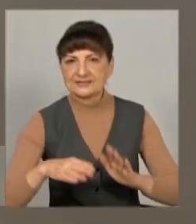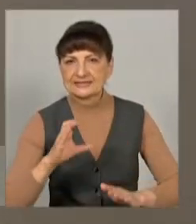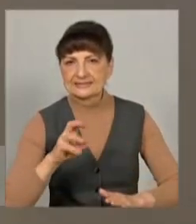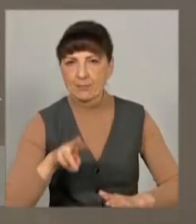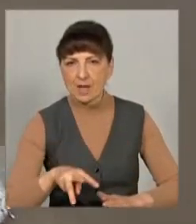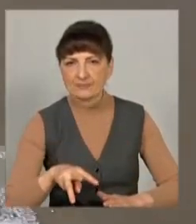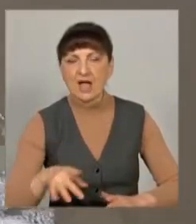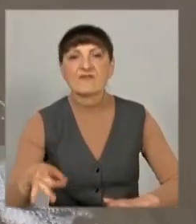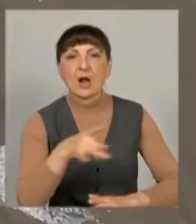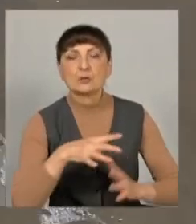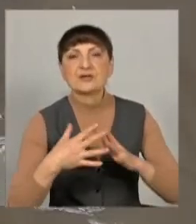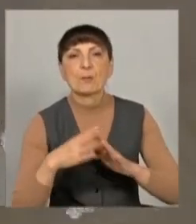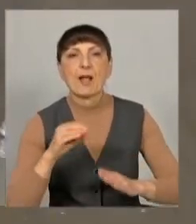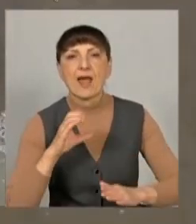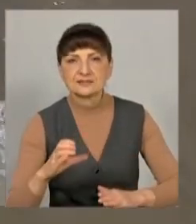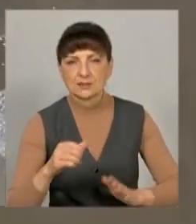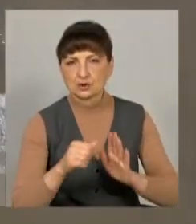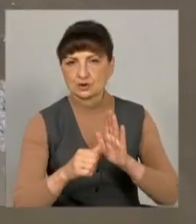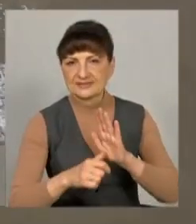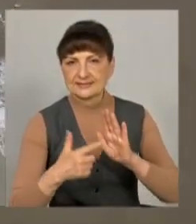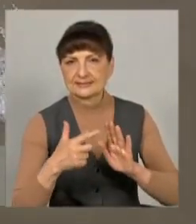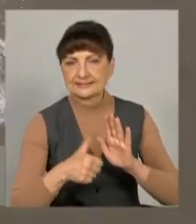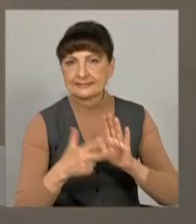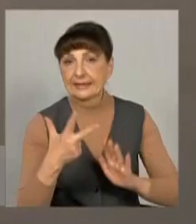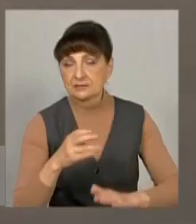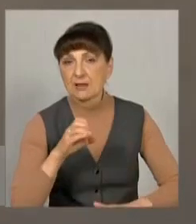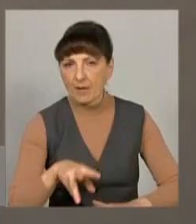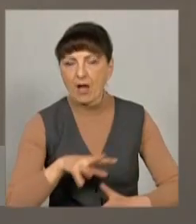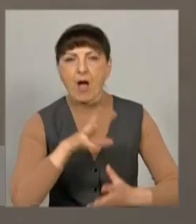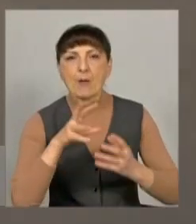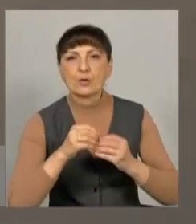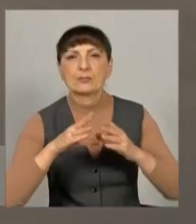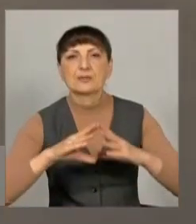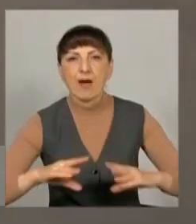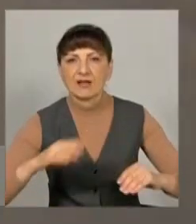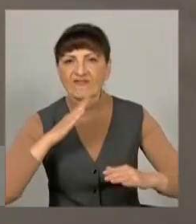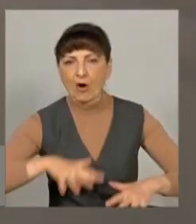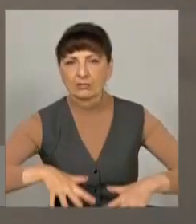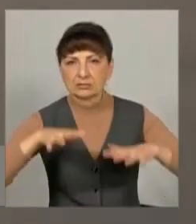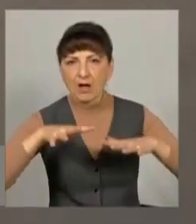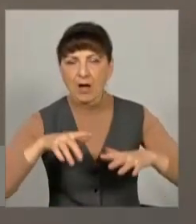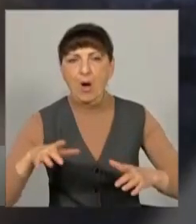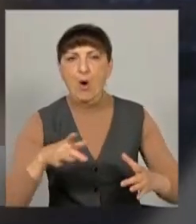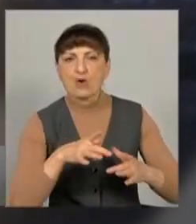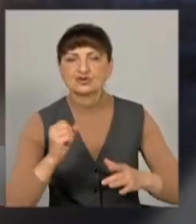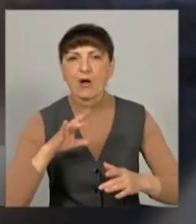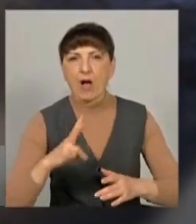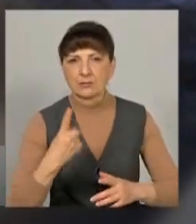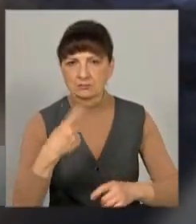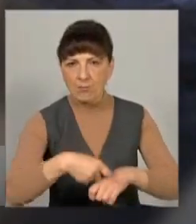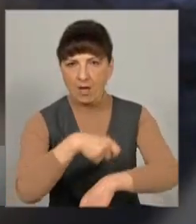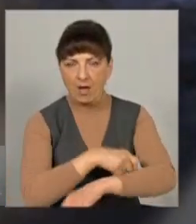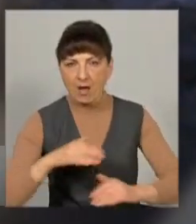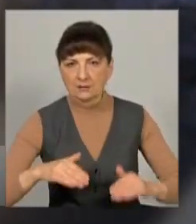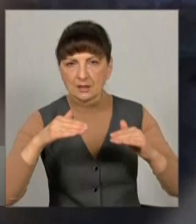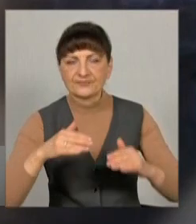сантиметров, а в районе поселка Белес 67,3 сантиметров. Объем талых вод поднял эту отметку на озере Шаган на целый метр. Тем временем